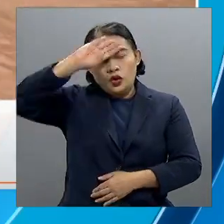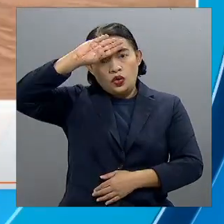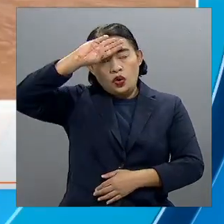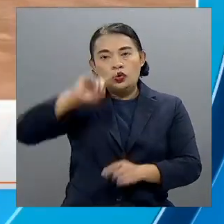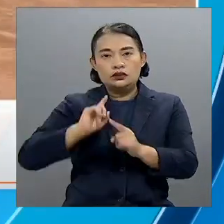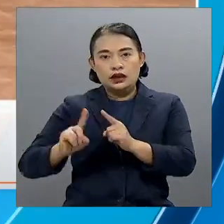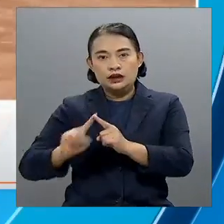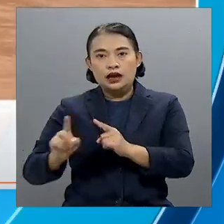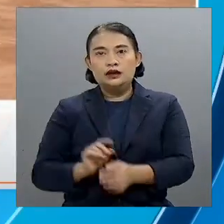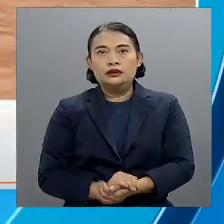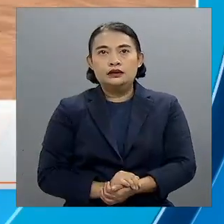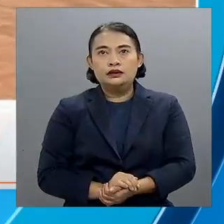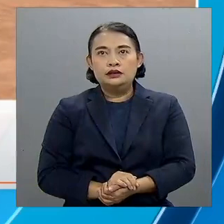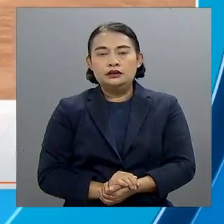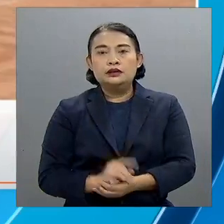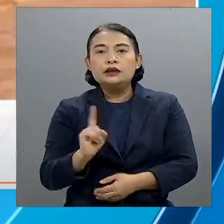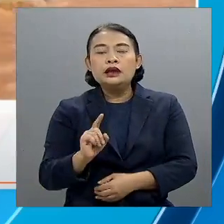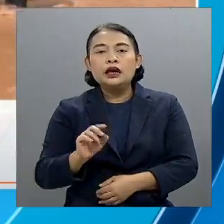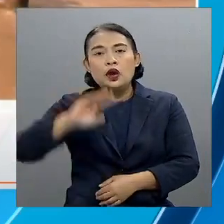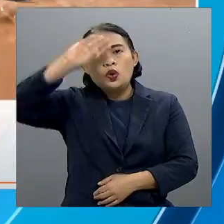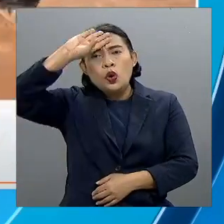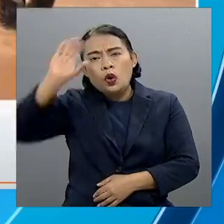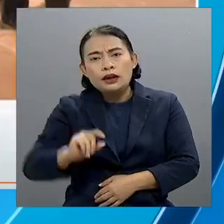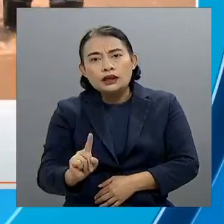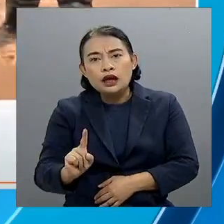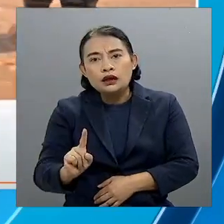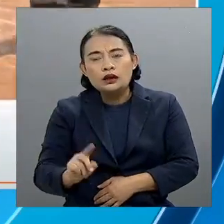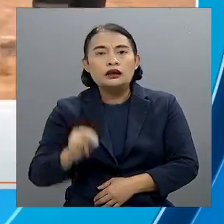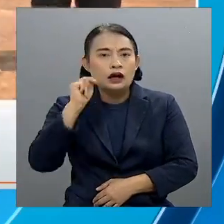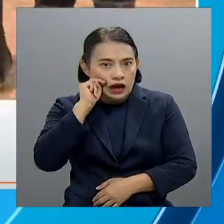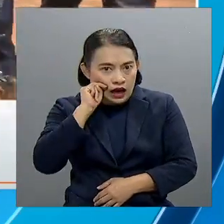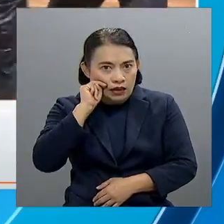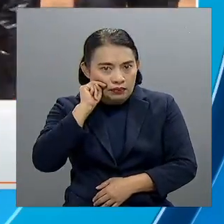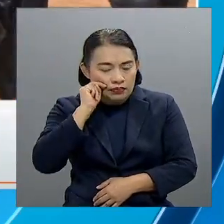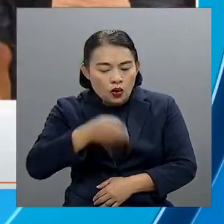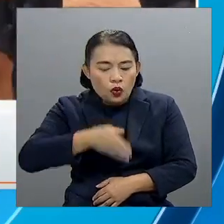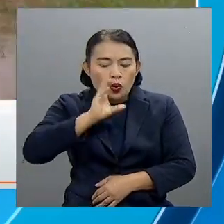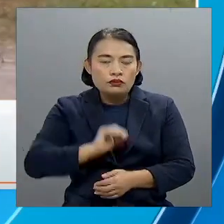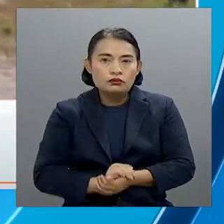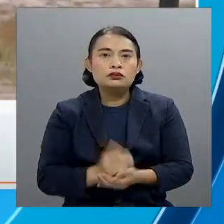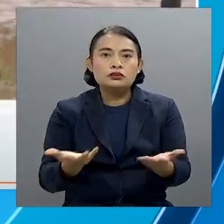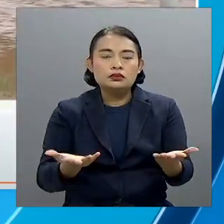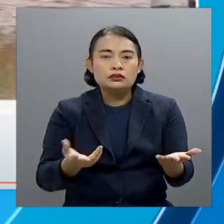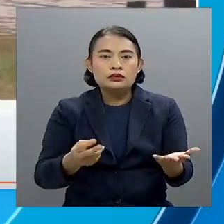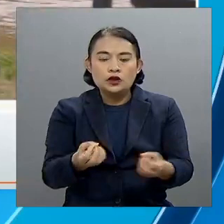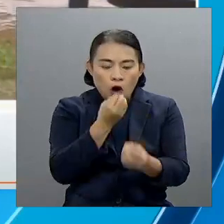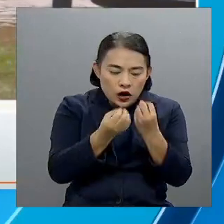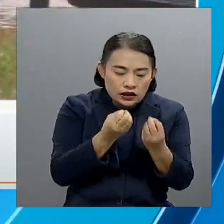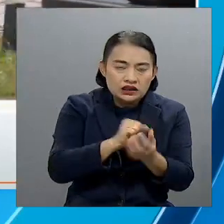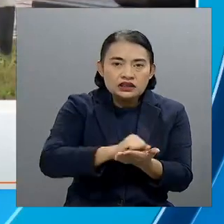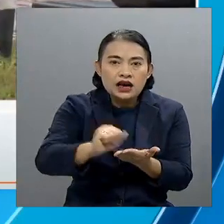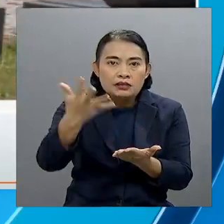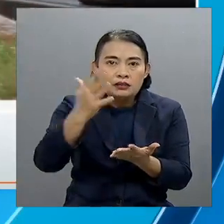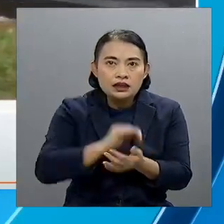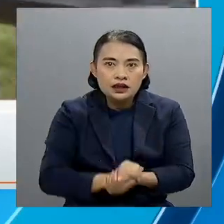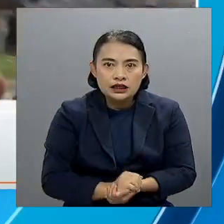จากน้ำและอาหารนะเวลาเรากินอาหารแล้วท้องเสียเรากินน้ำที่ไม่สะอาดก็ท้องเสียไงค่ะนะคะเพราะงั้นคือพว